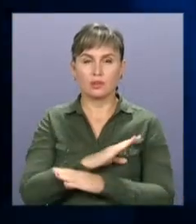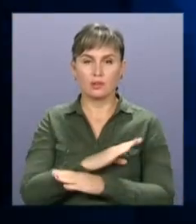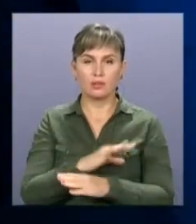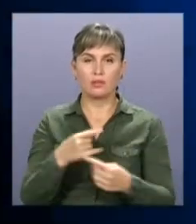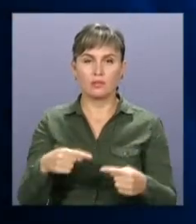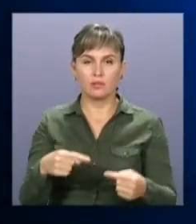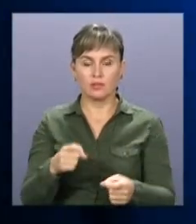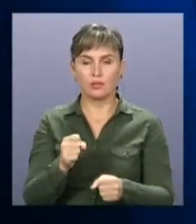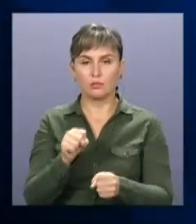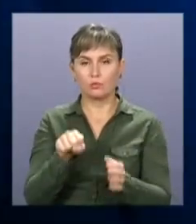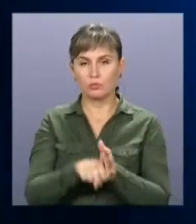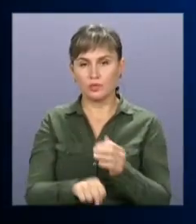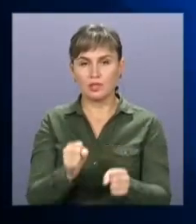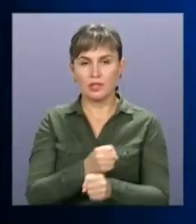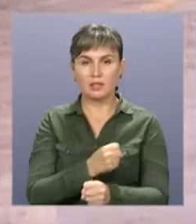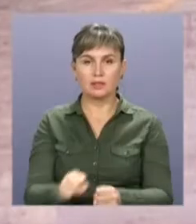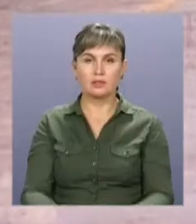признаками насильственной смерти.